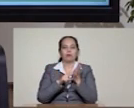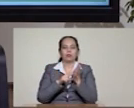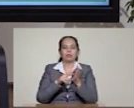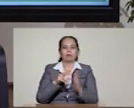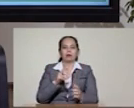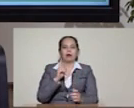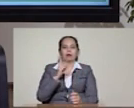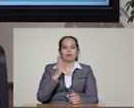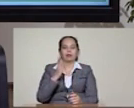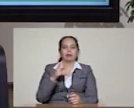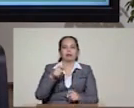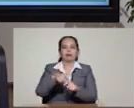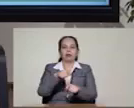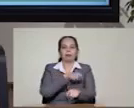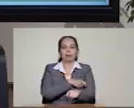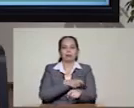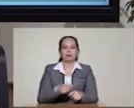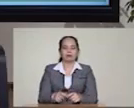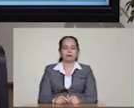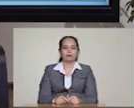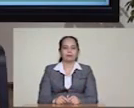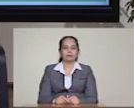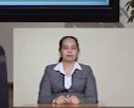978 квадратных километра.